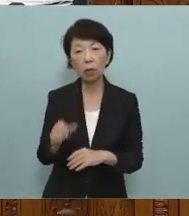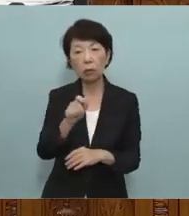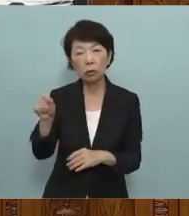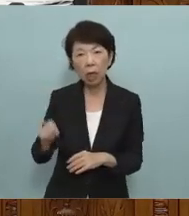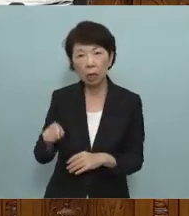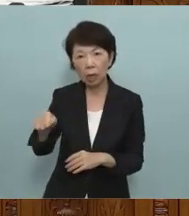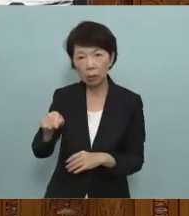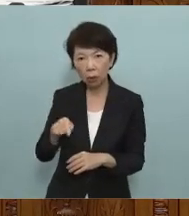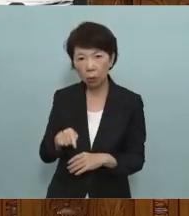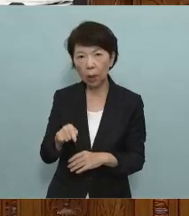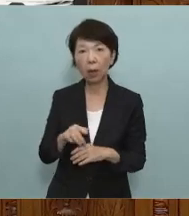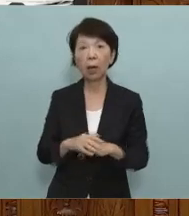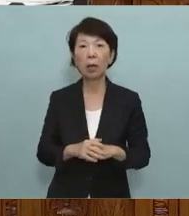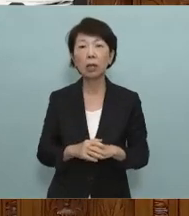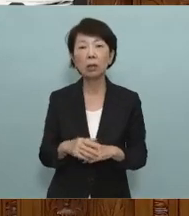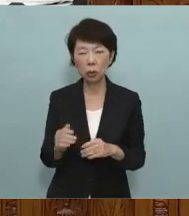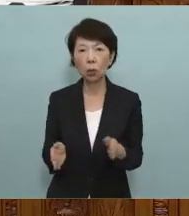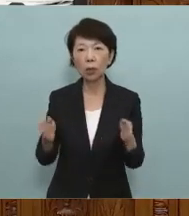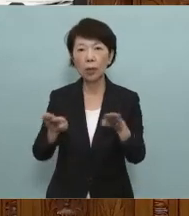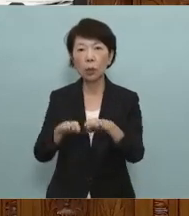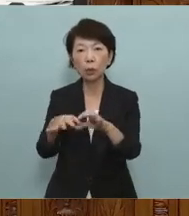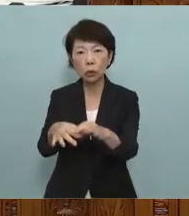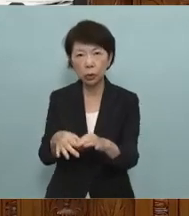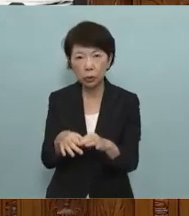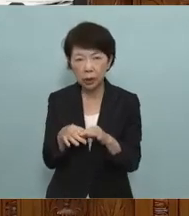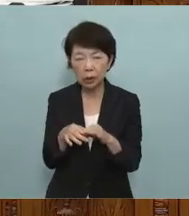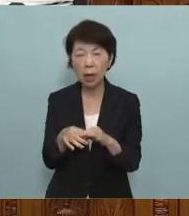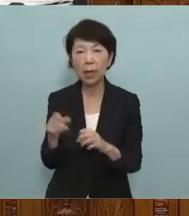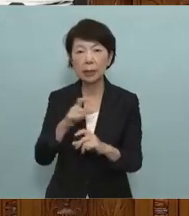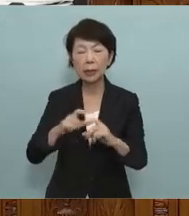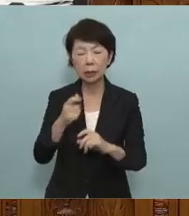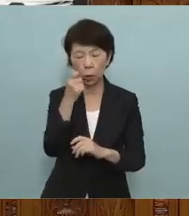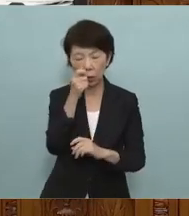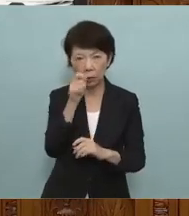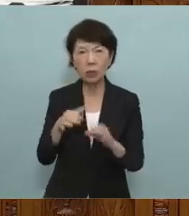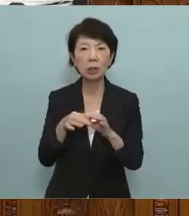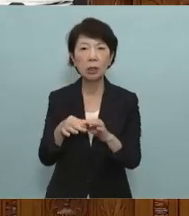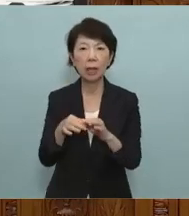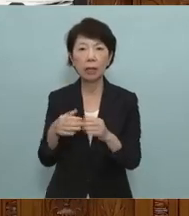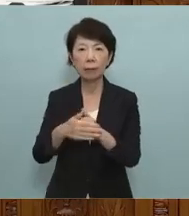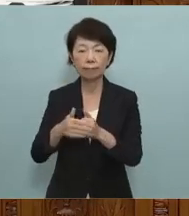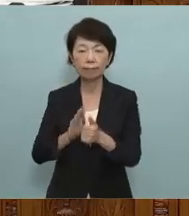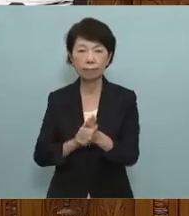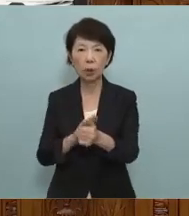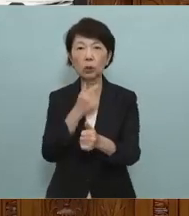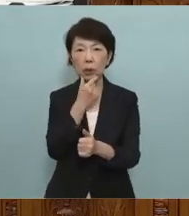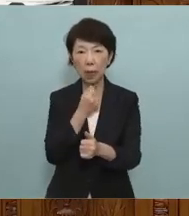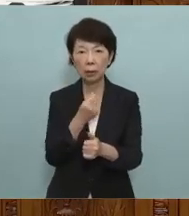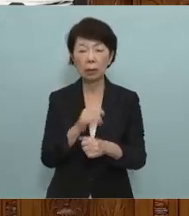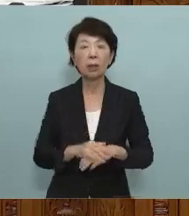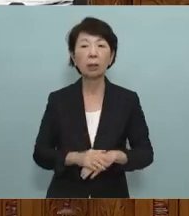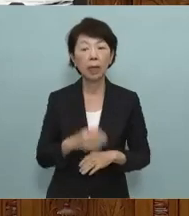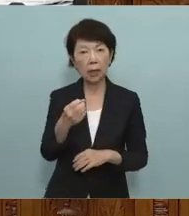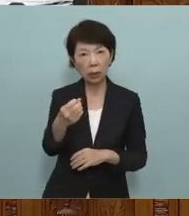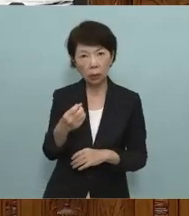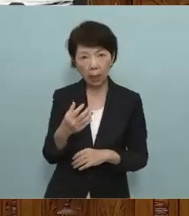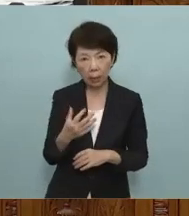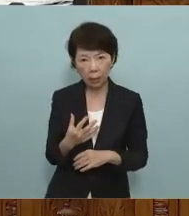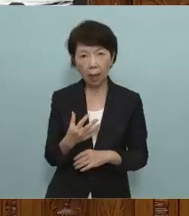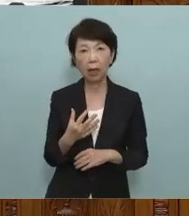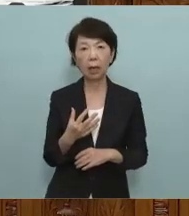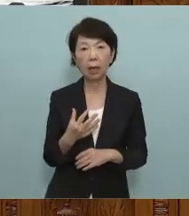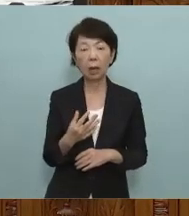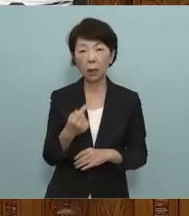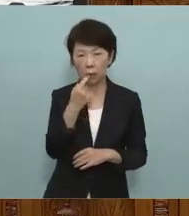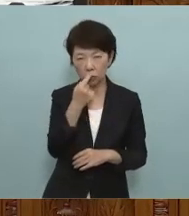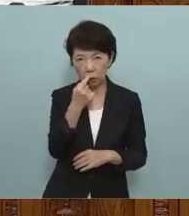とは同館を通じて、一層緊密に連携していきます。また、ご指摘いただいた